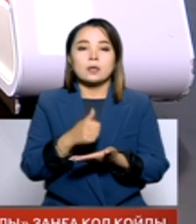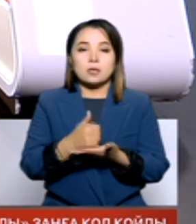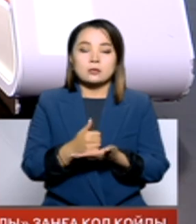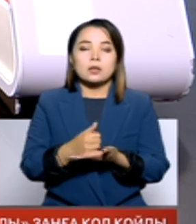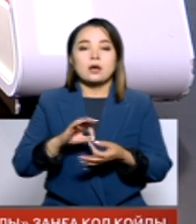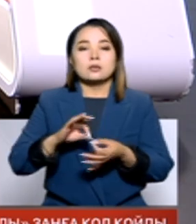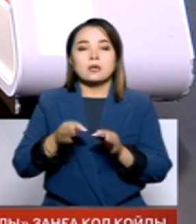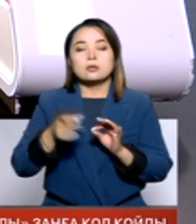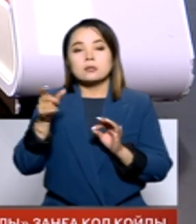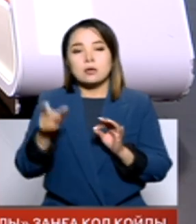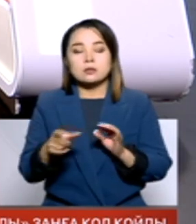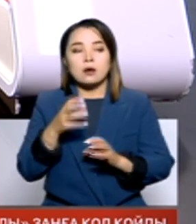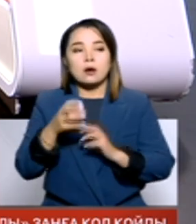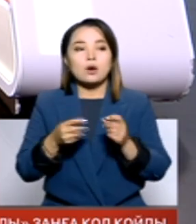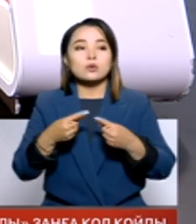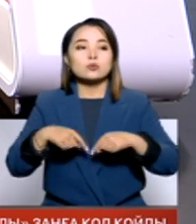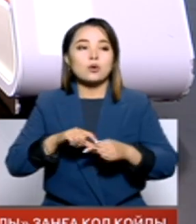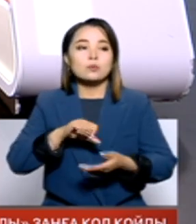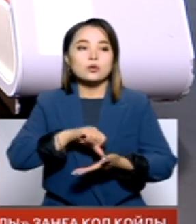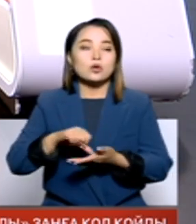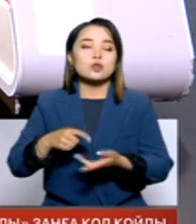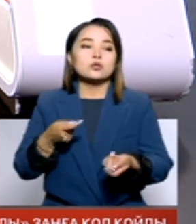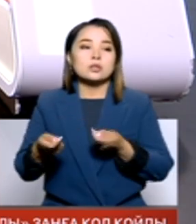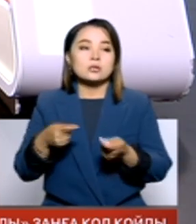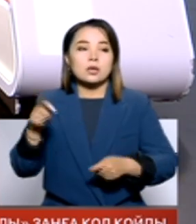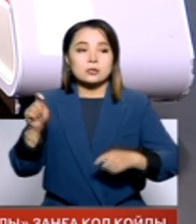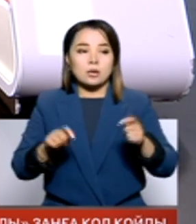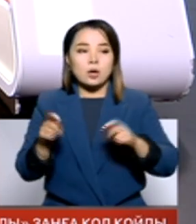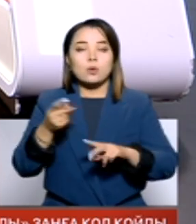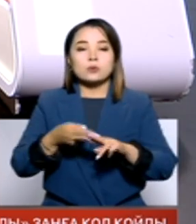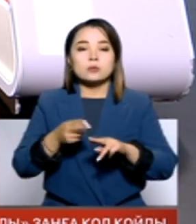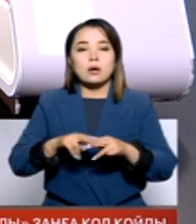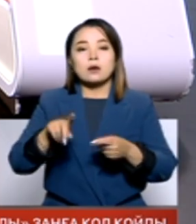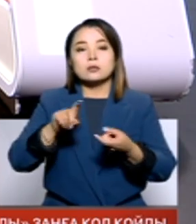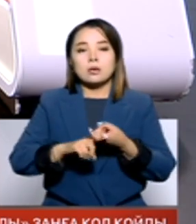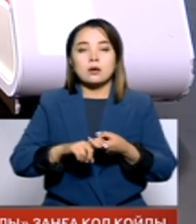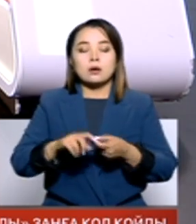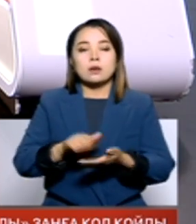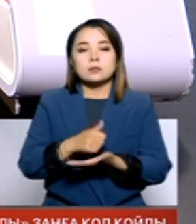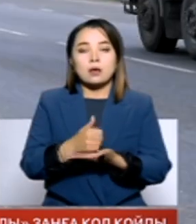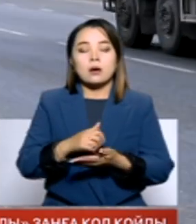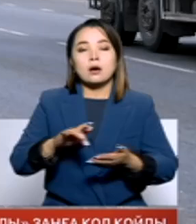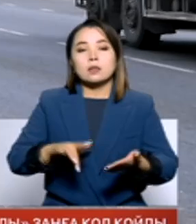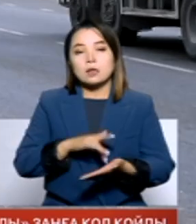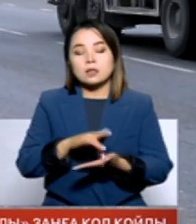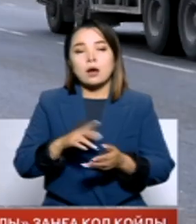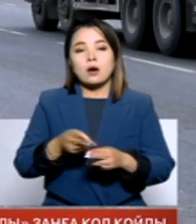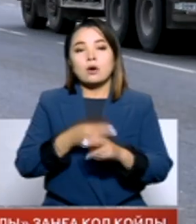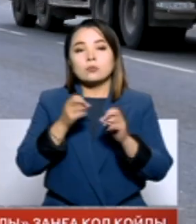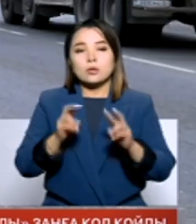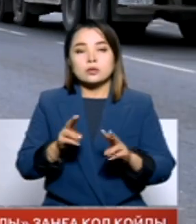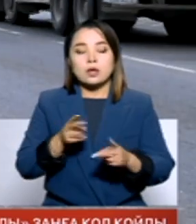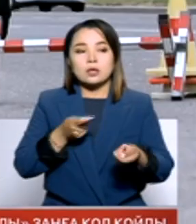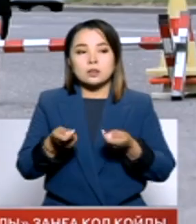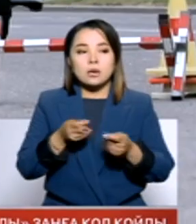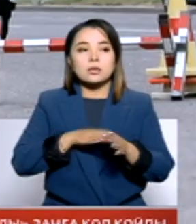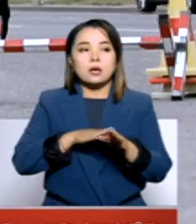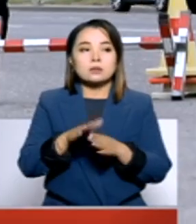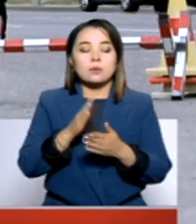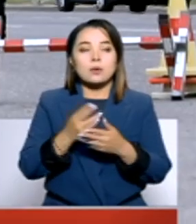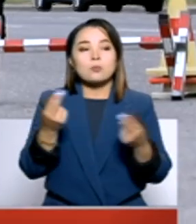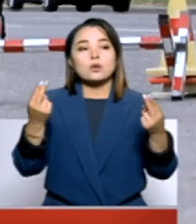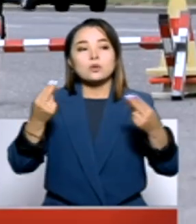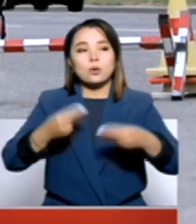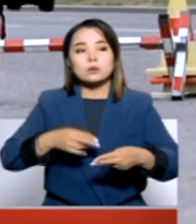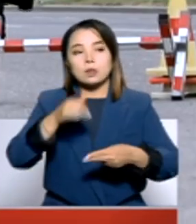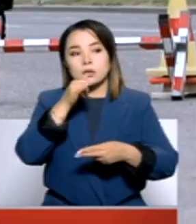және көптеген ірі халықаралық ұйым жетекшілері келеді. Осыған орай бас қалада қауіпсіздік шаралары күшейтілді. Астанаға кіретін жолдарға